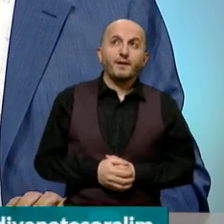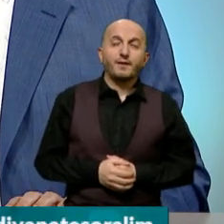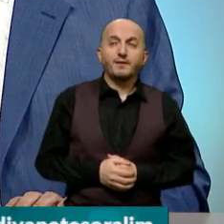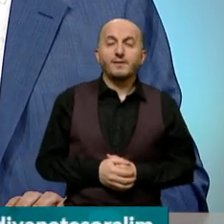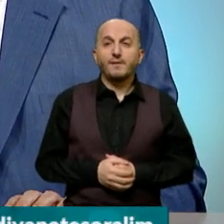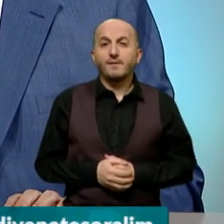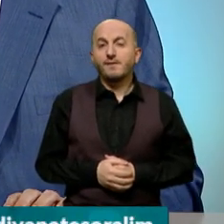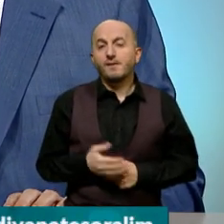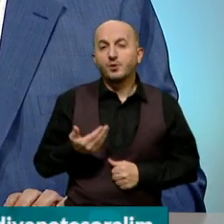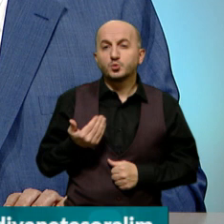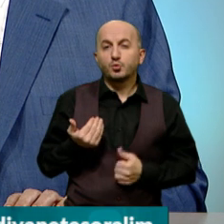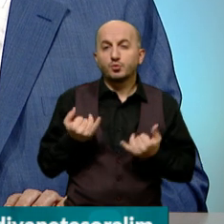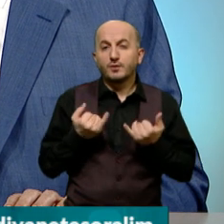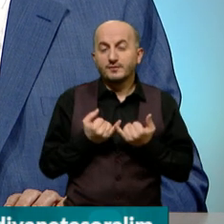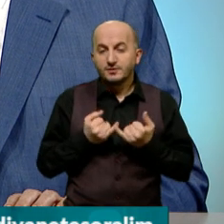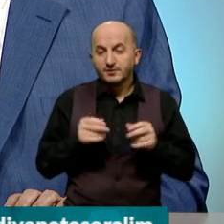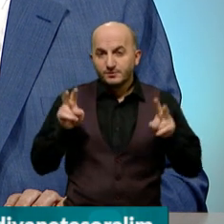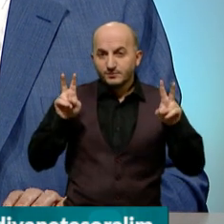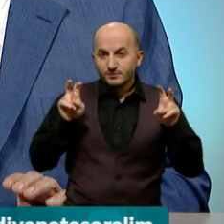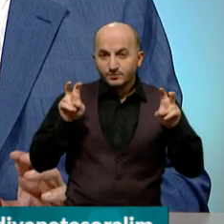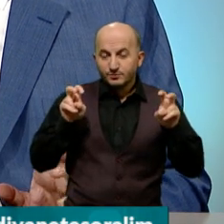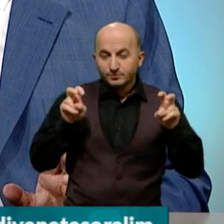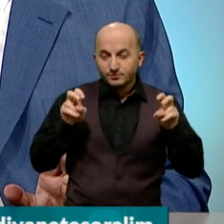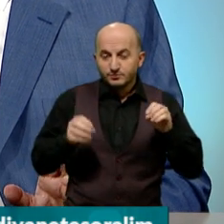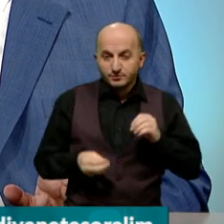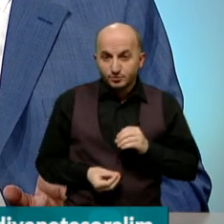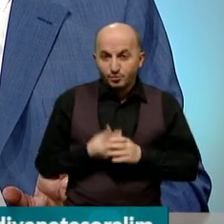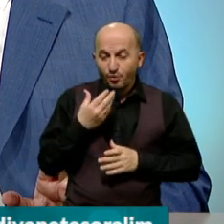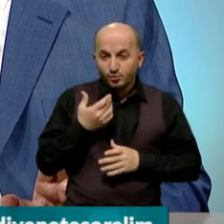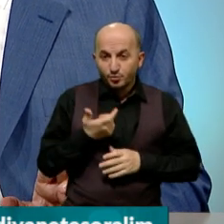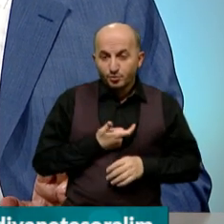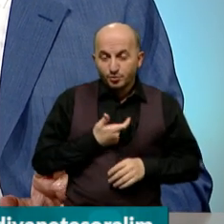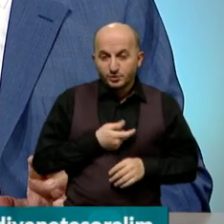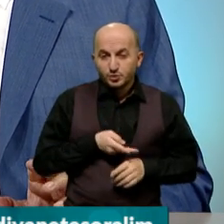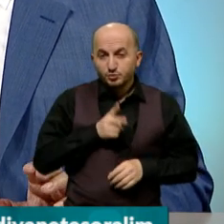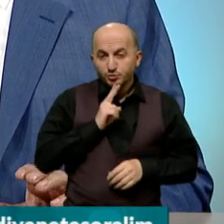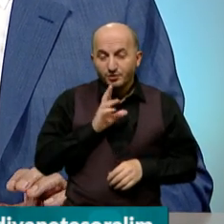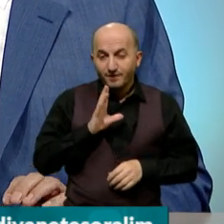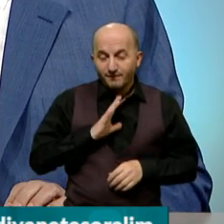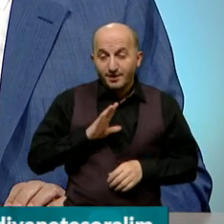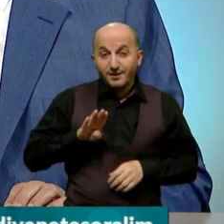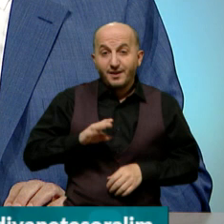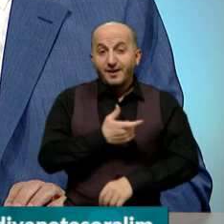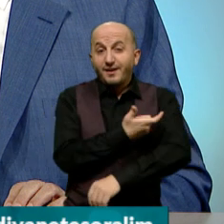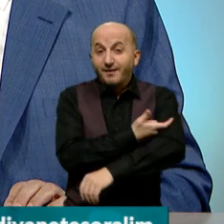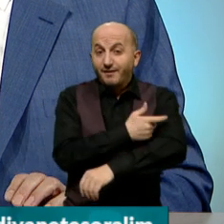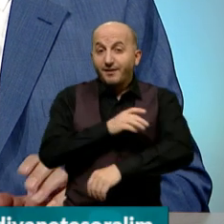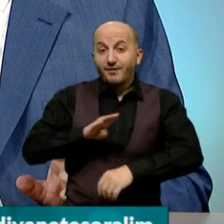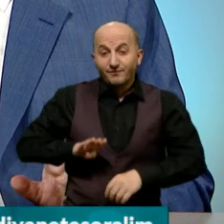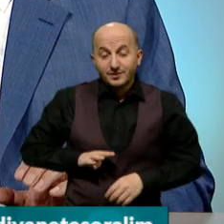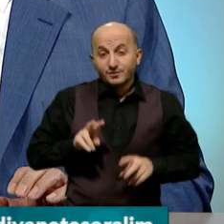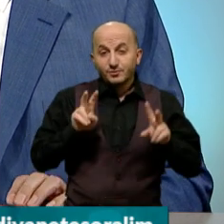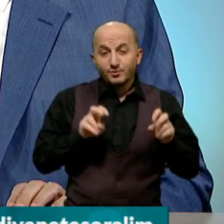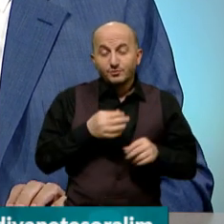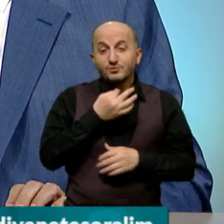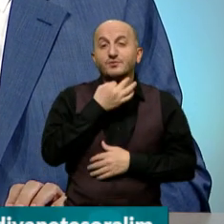Şimdi süt kardeşliği konusunun doğurduğu hukuki sonuçlar var. Tabii bir de evlatlık konusu, ben teşekkür ediyorum, ona